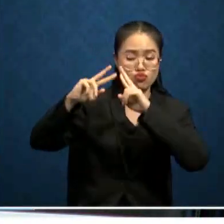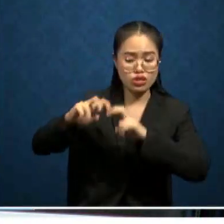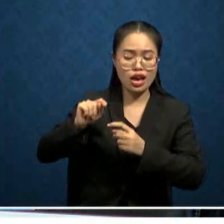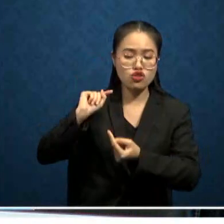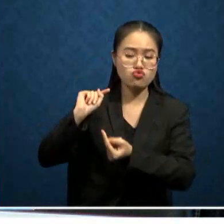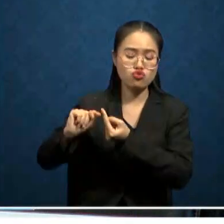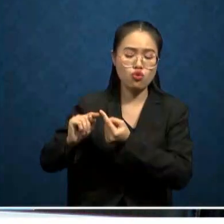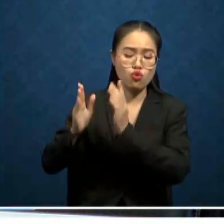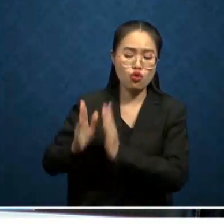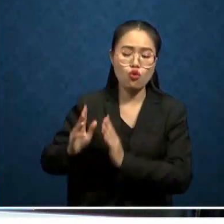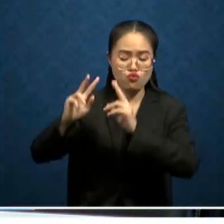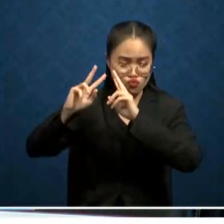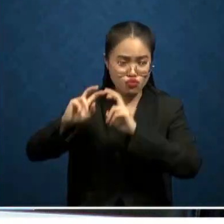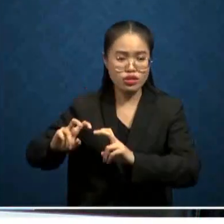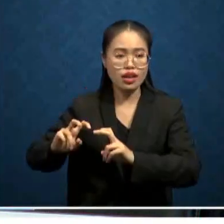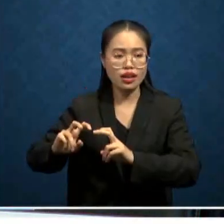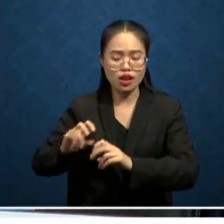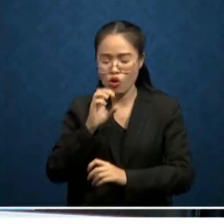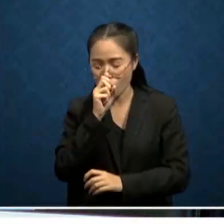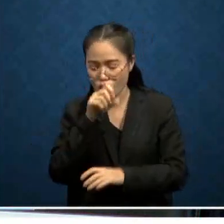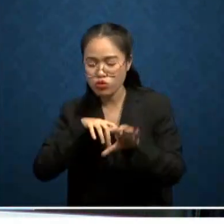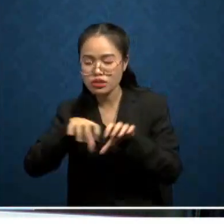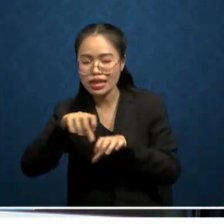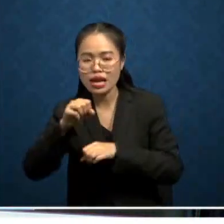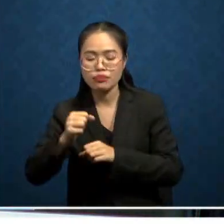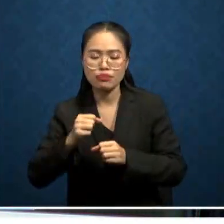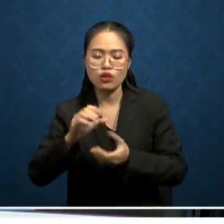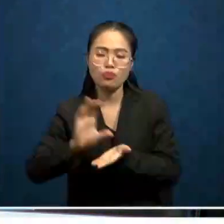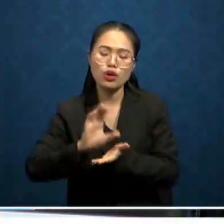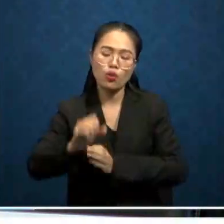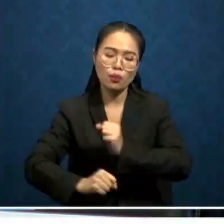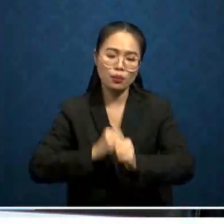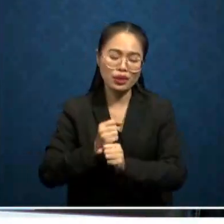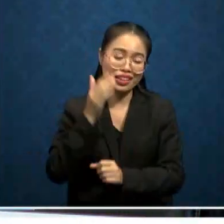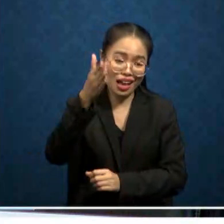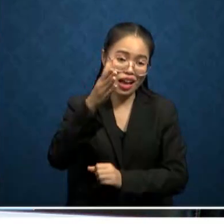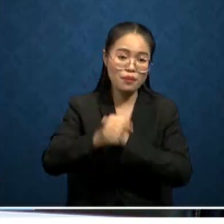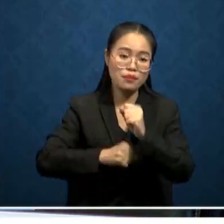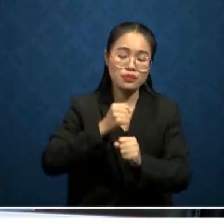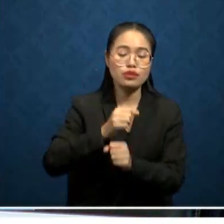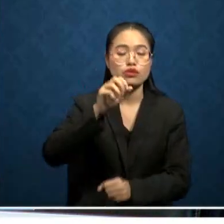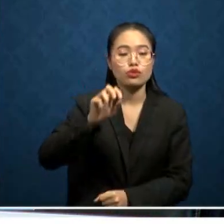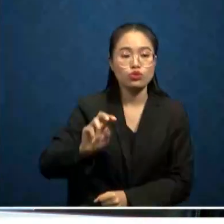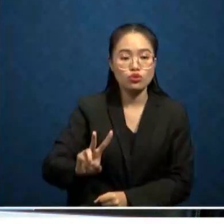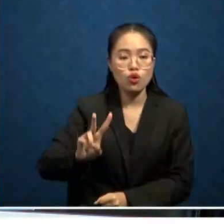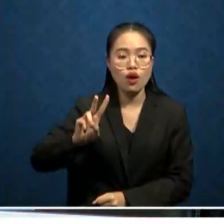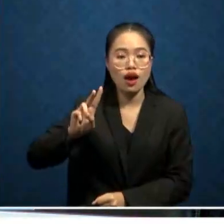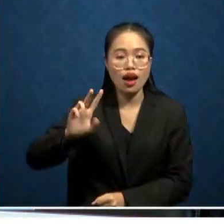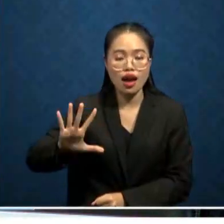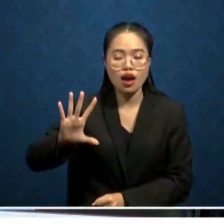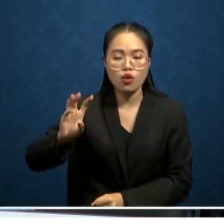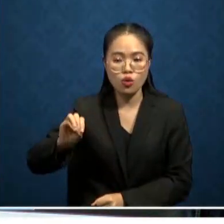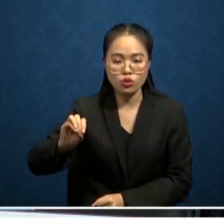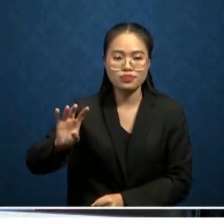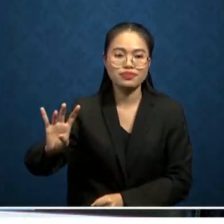บพบพขกับบพทเนี่ยให้ไปเริ่มดำเนินการแต่อยู่ในปี 67นะครับก็เป็นเรื่องของปีปีปีปัดปีของการปรับปรุงนะครับ